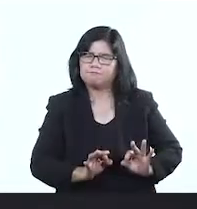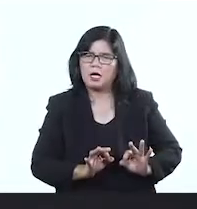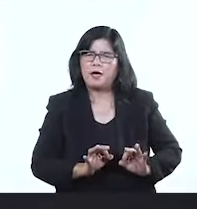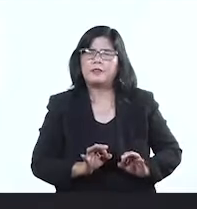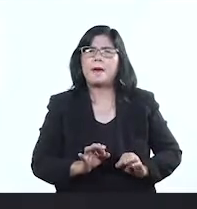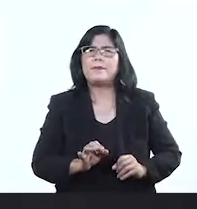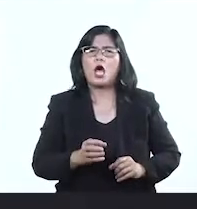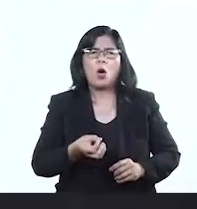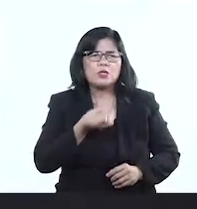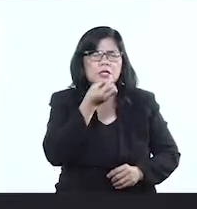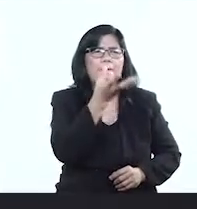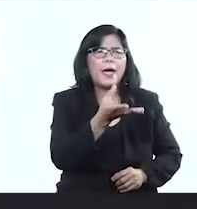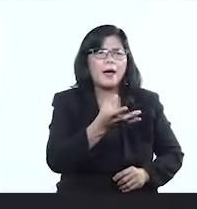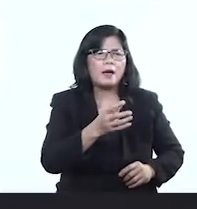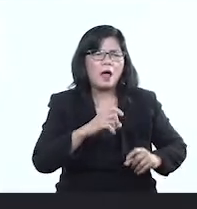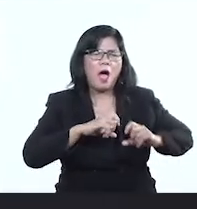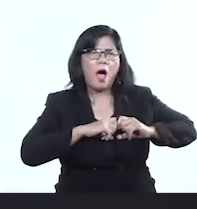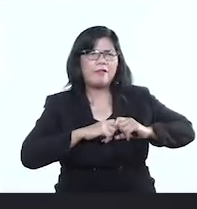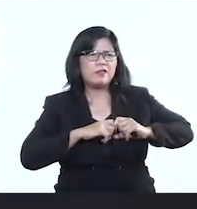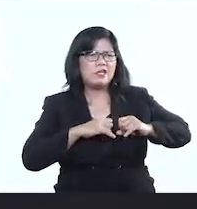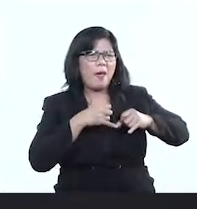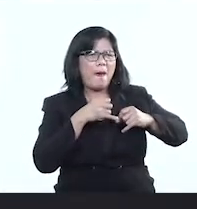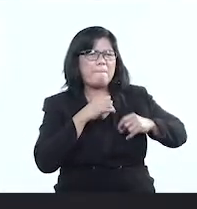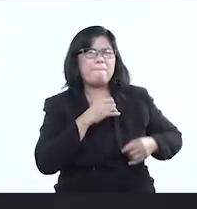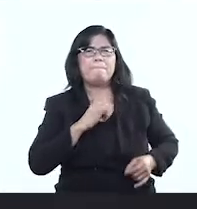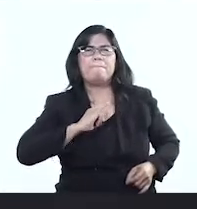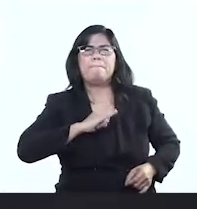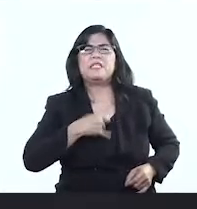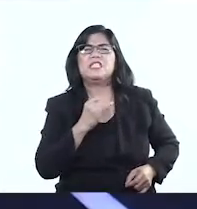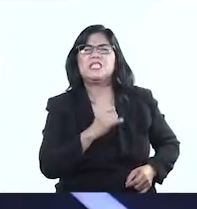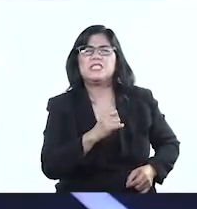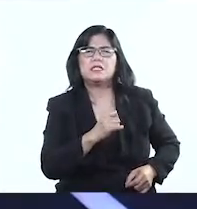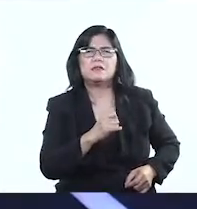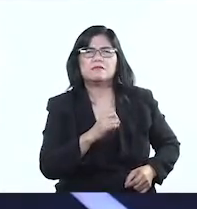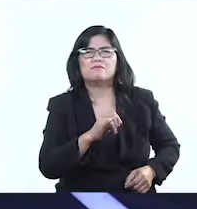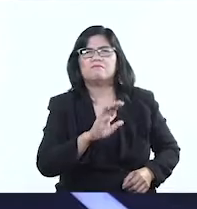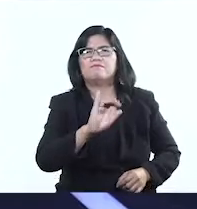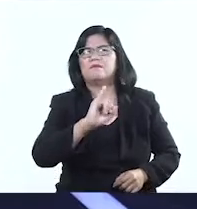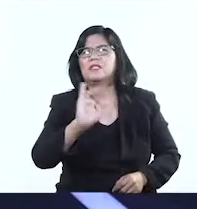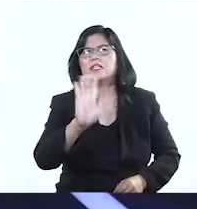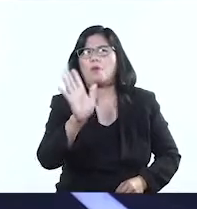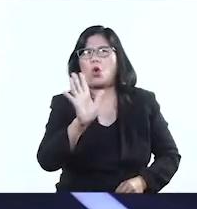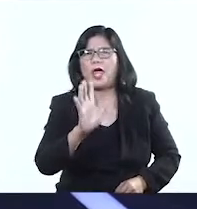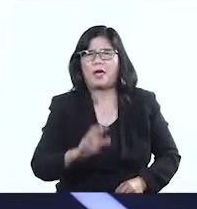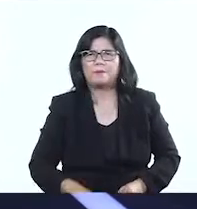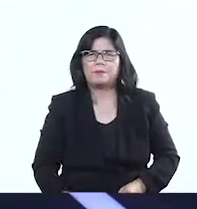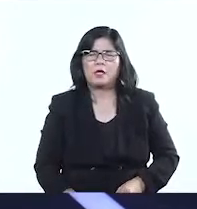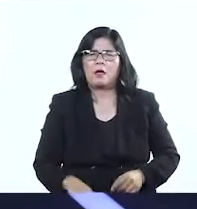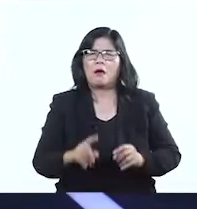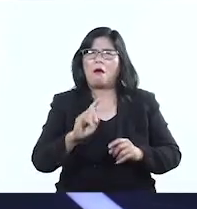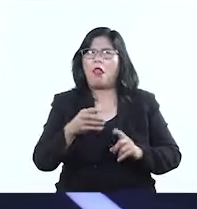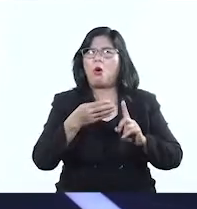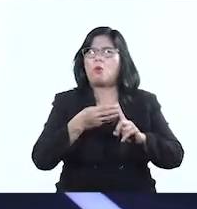Hai dengan cara-cara yang menuju pada pembullyan dan penghinaan Hai buat saya itu lahir